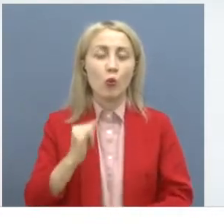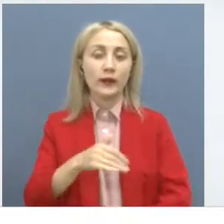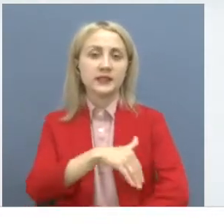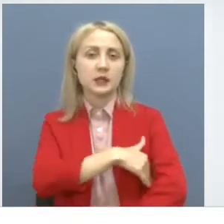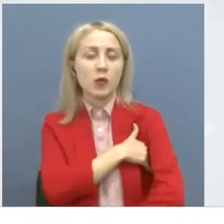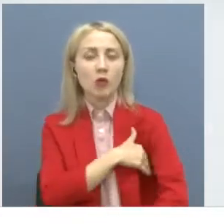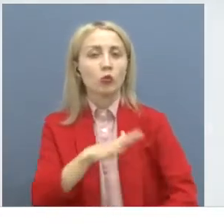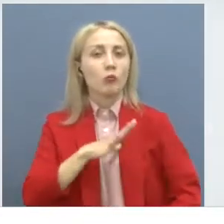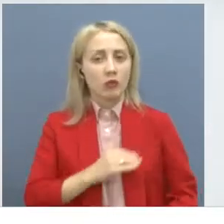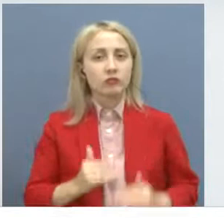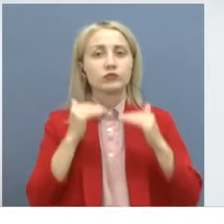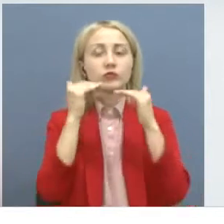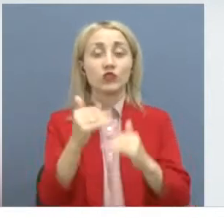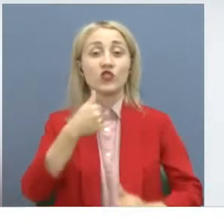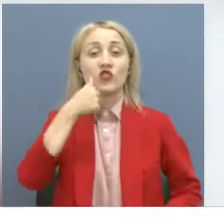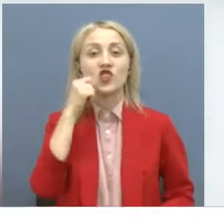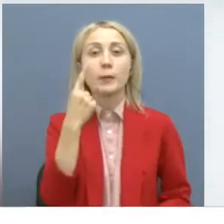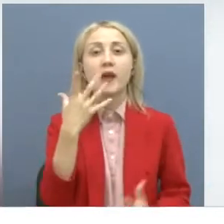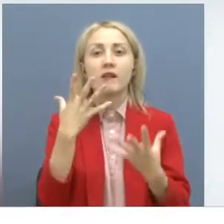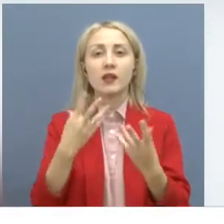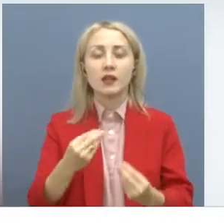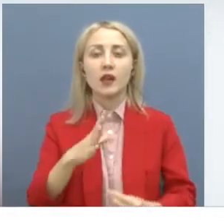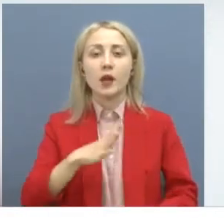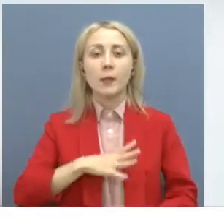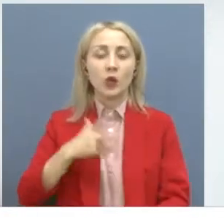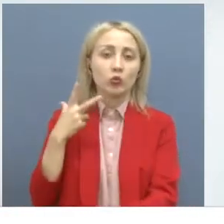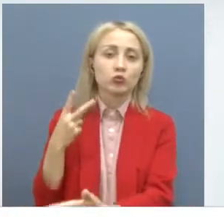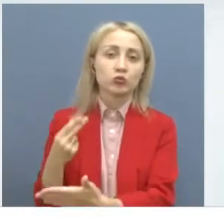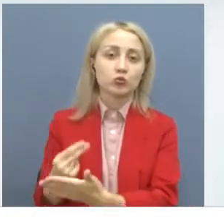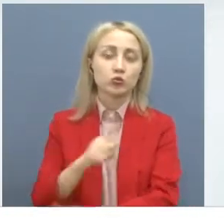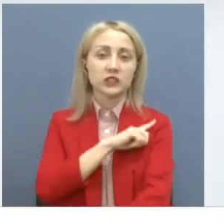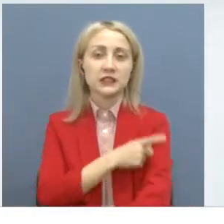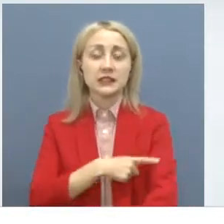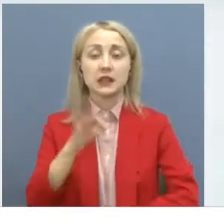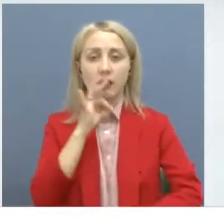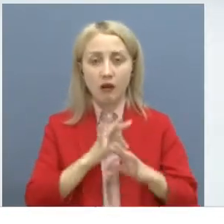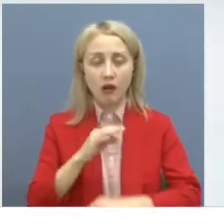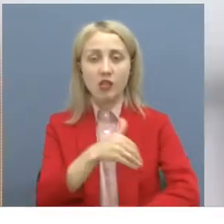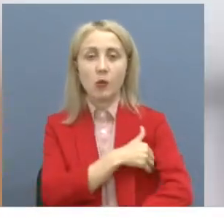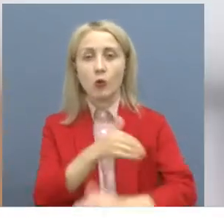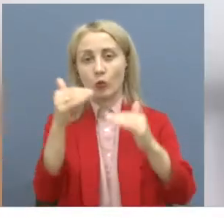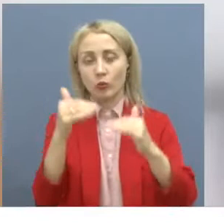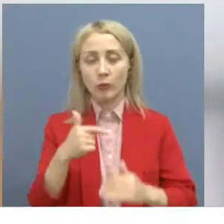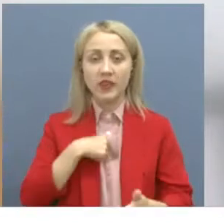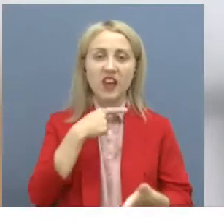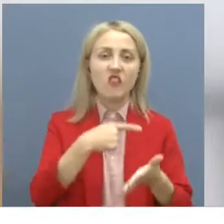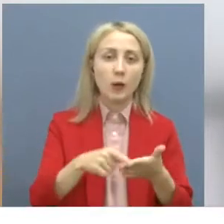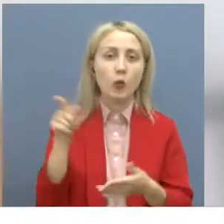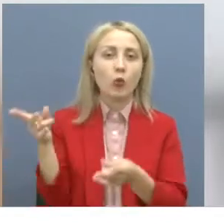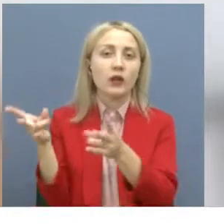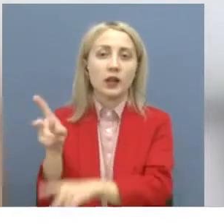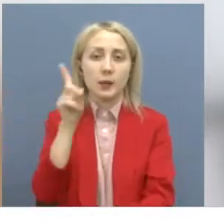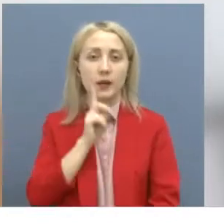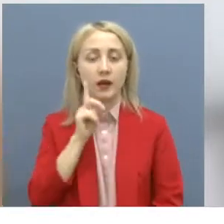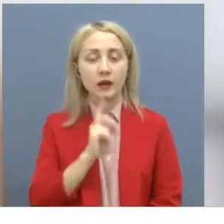жағдай ауыр болды. Кеше жаңа антибиотикпен емдеп бастады. Содан қызуы түсіп, жағдай жақсарып келеді. Старалась своими силами